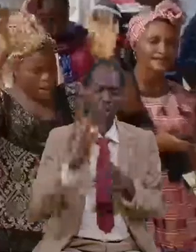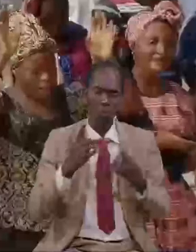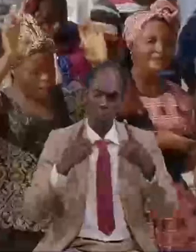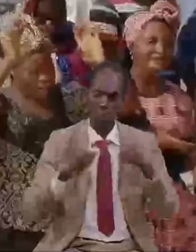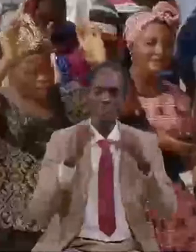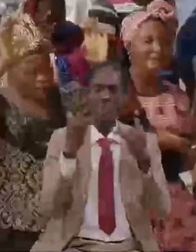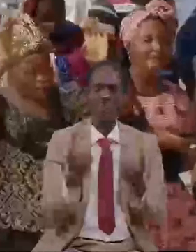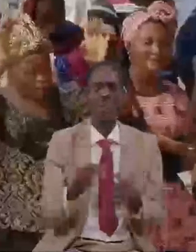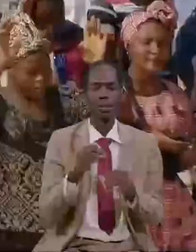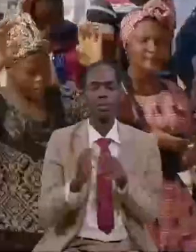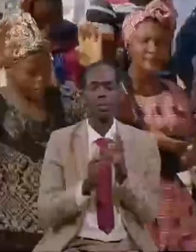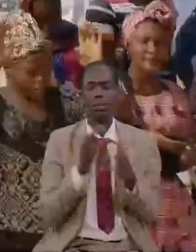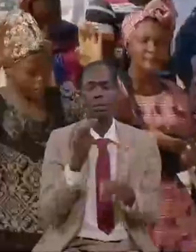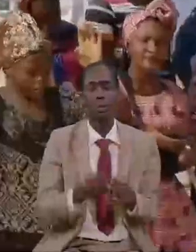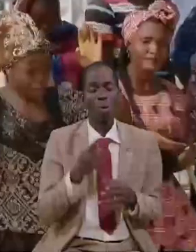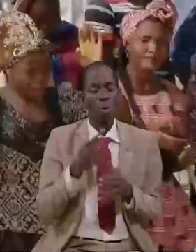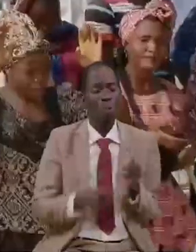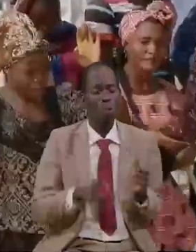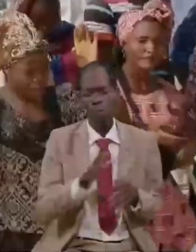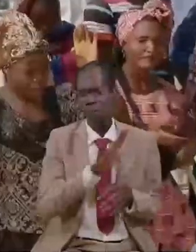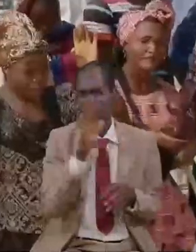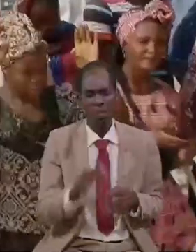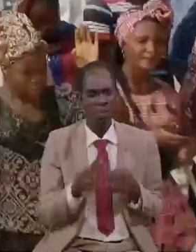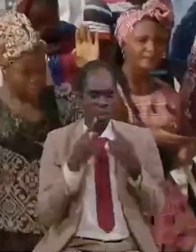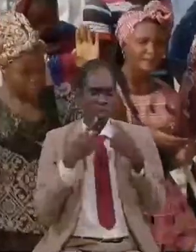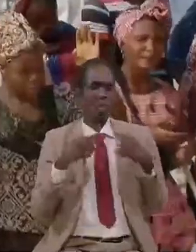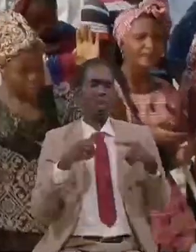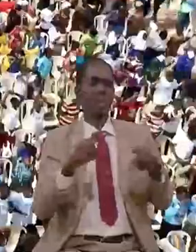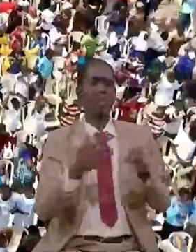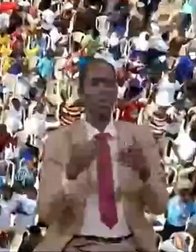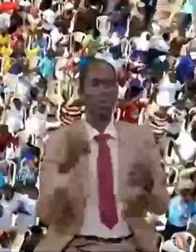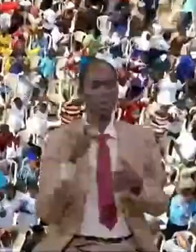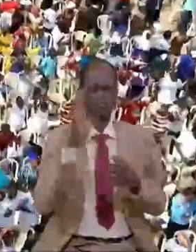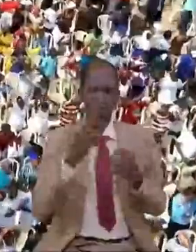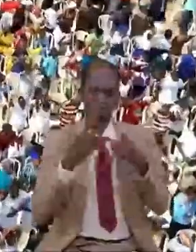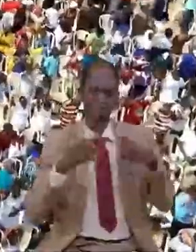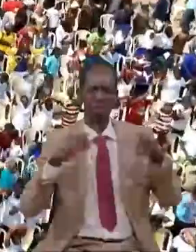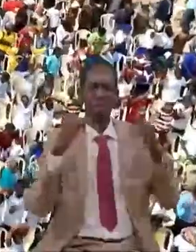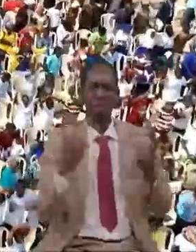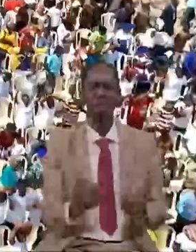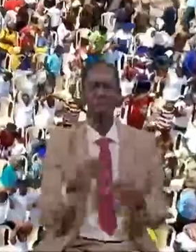oser. Ce que tu n'as jamais décrété, tu vas décréter.